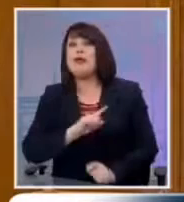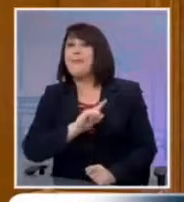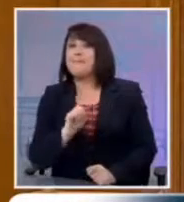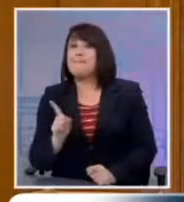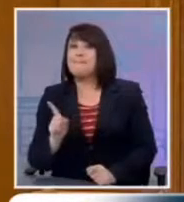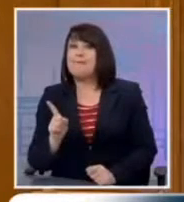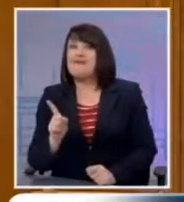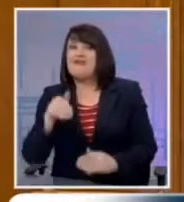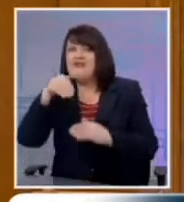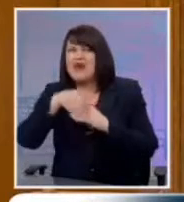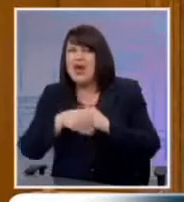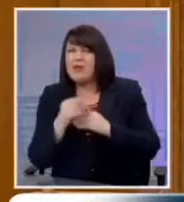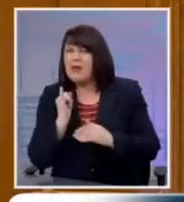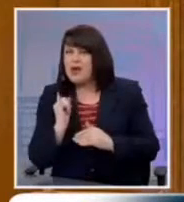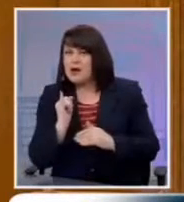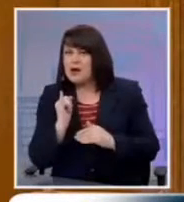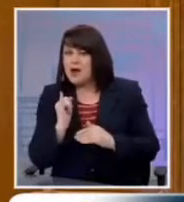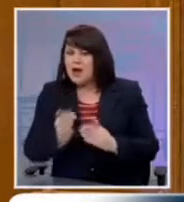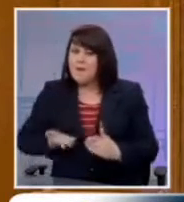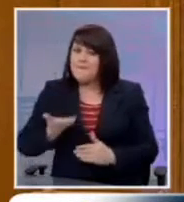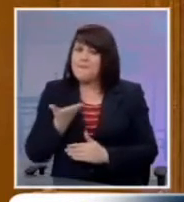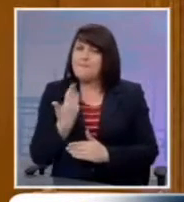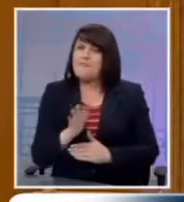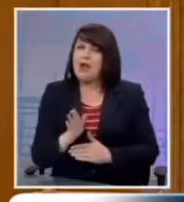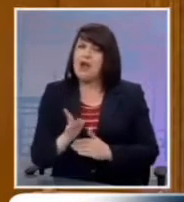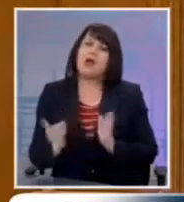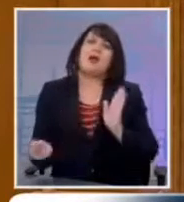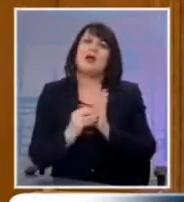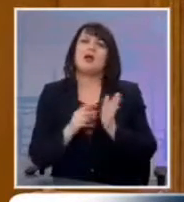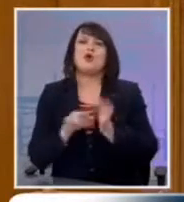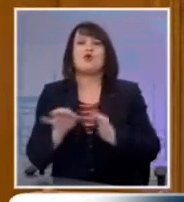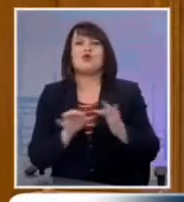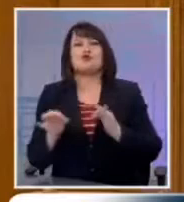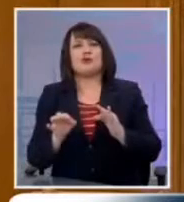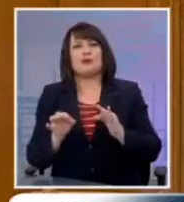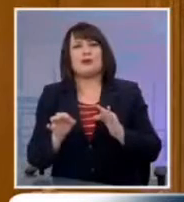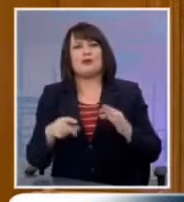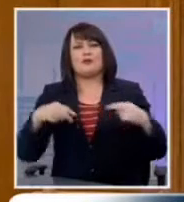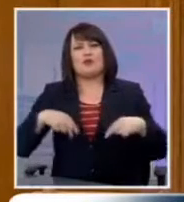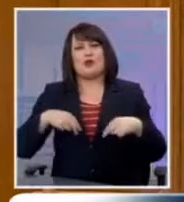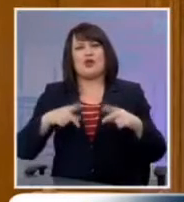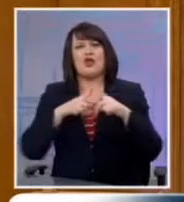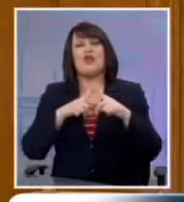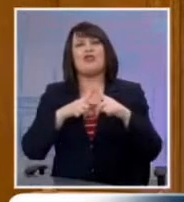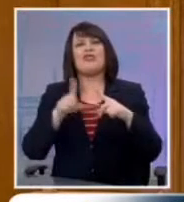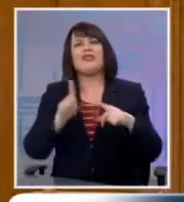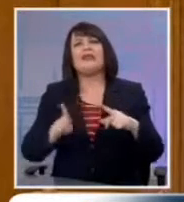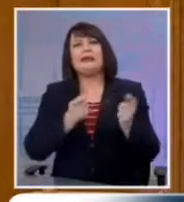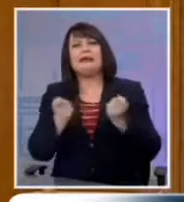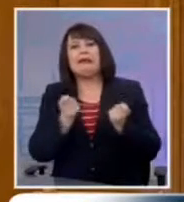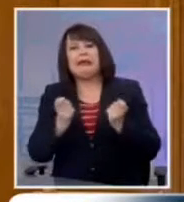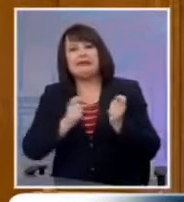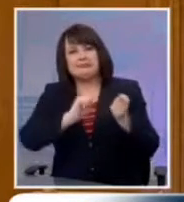μάλιστα νύχτα, στο νομοσχέδιο του Υπουργείου Διοικητικής Μεταρρύθμισης